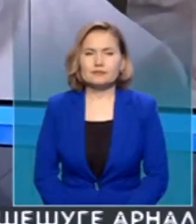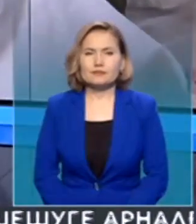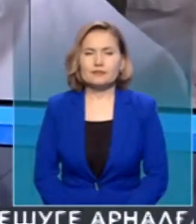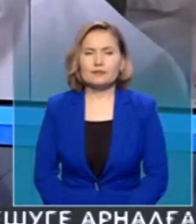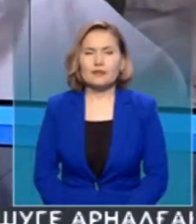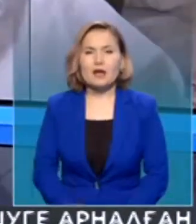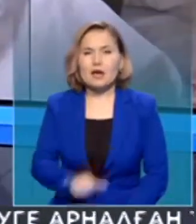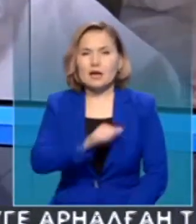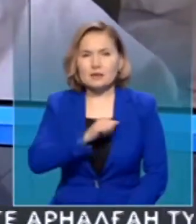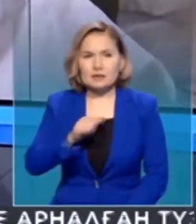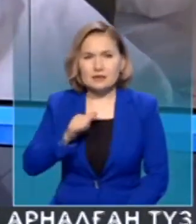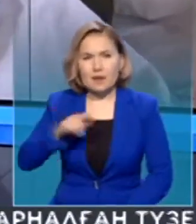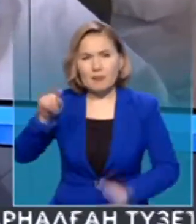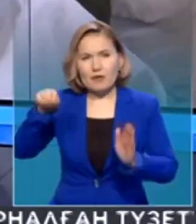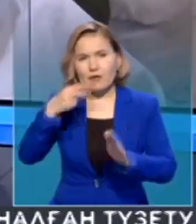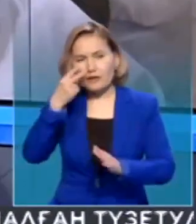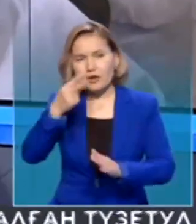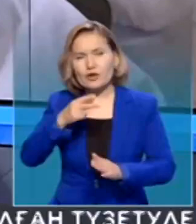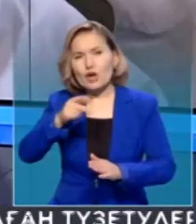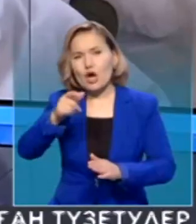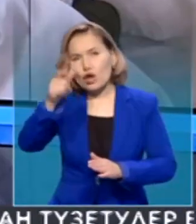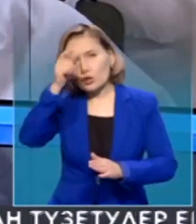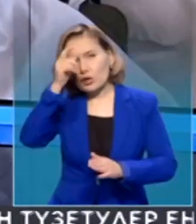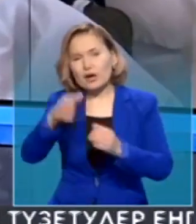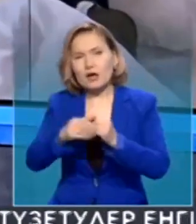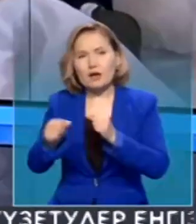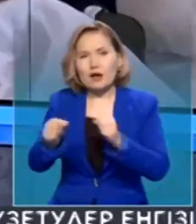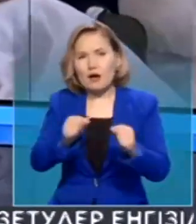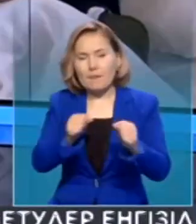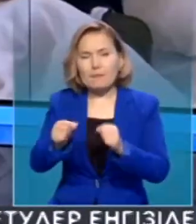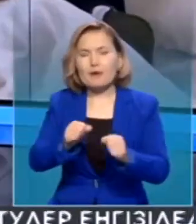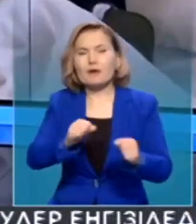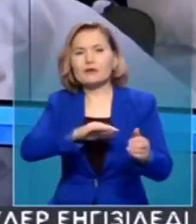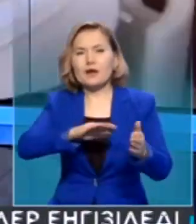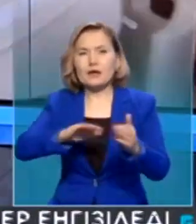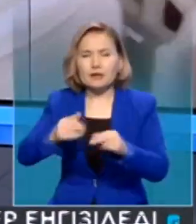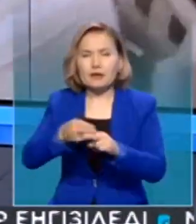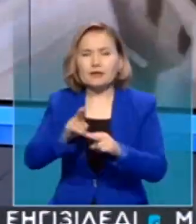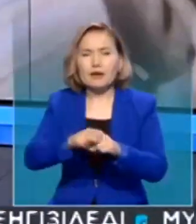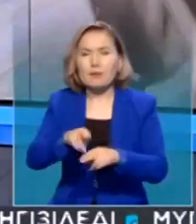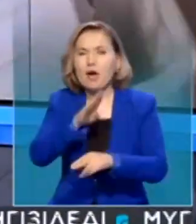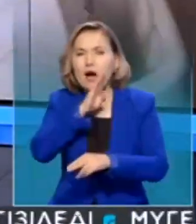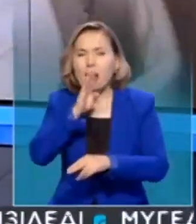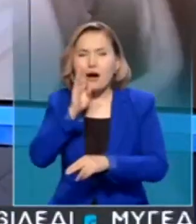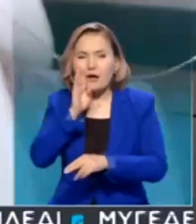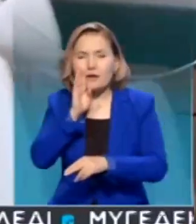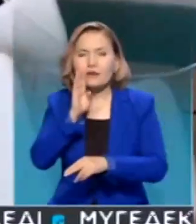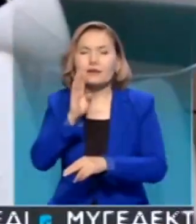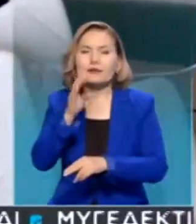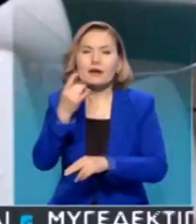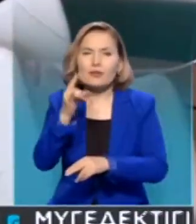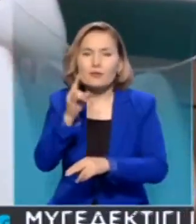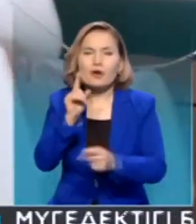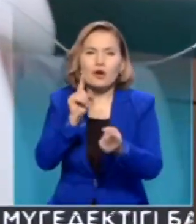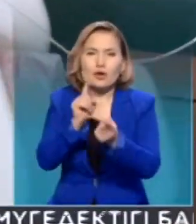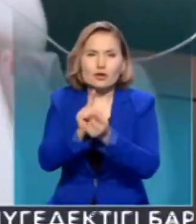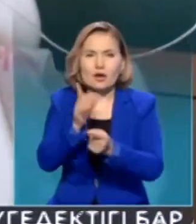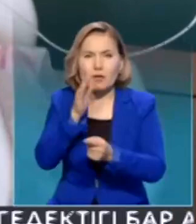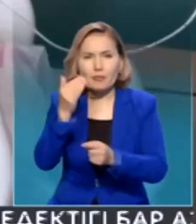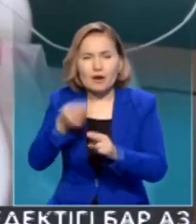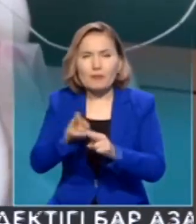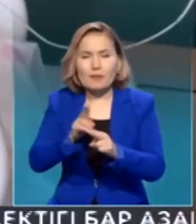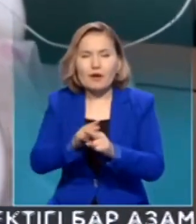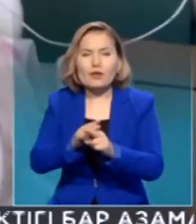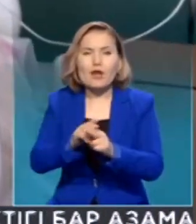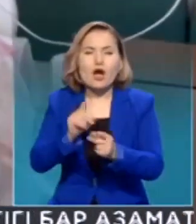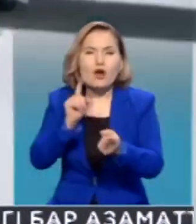Я өздеріңіз көргенде, бұл Түркиядағы жер сілкінісінде бір-бірінен көз жазып қалған ана мен баланың қауышу сәті. Олардың